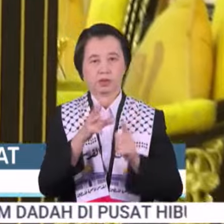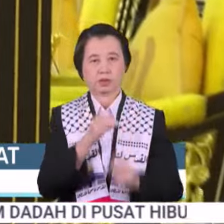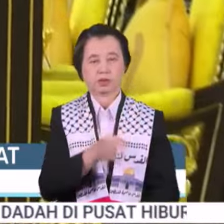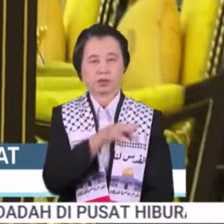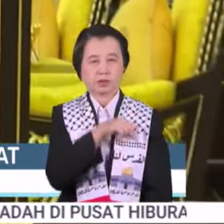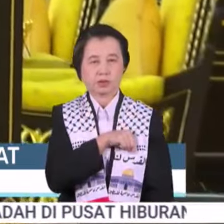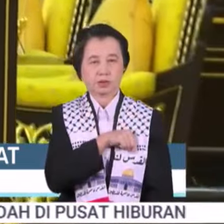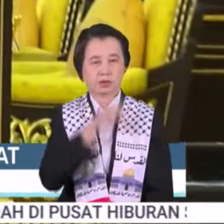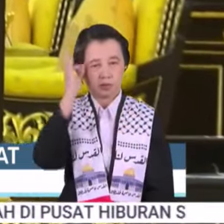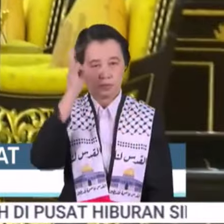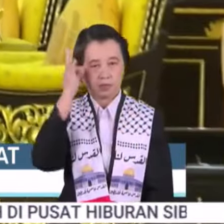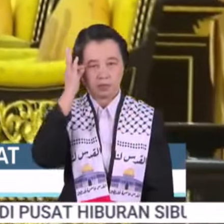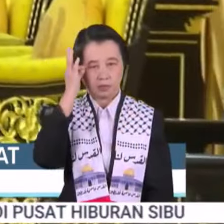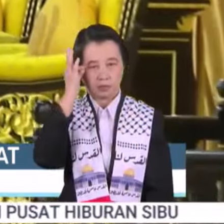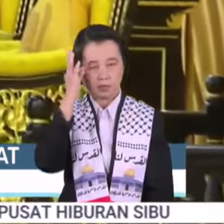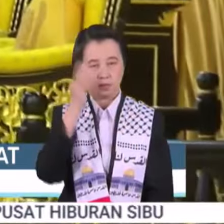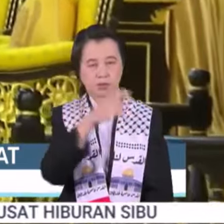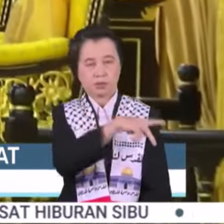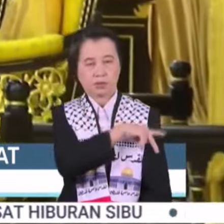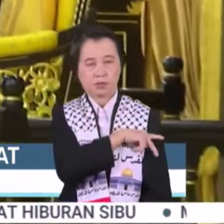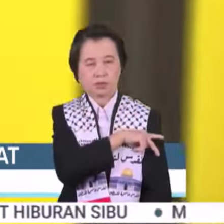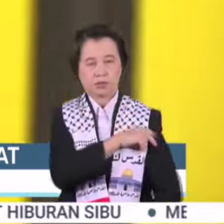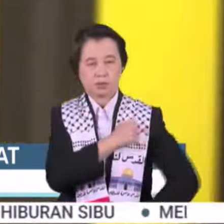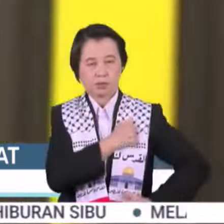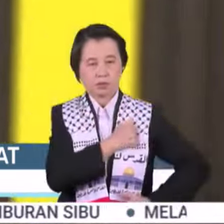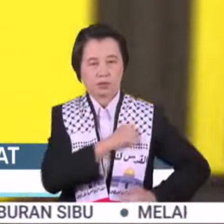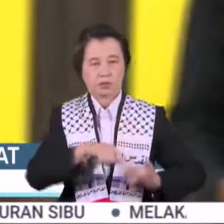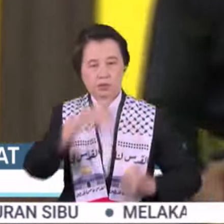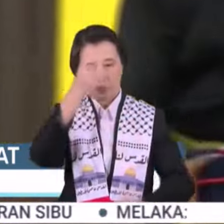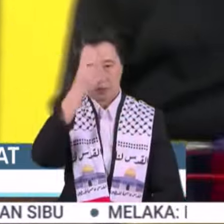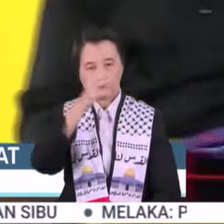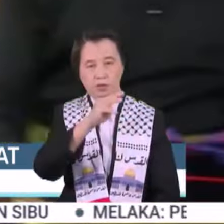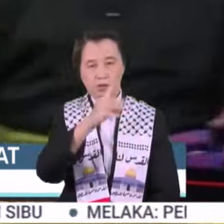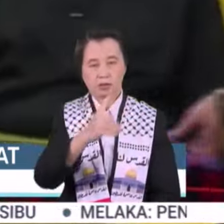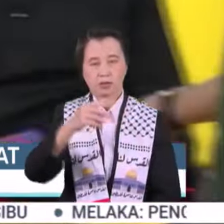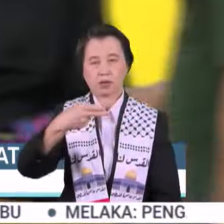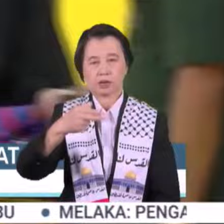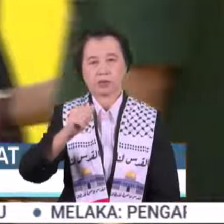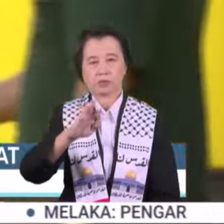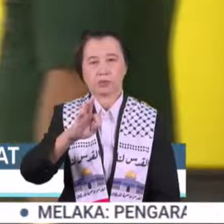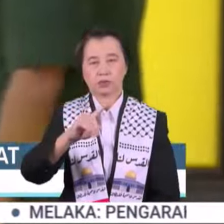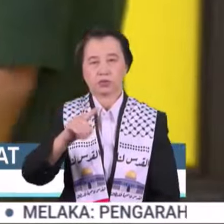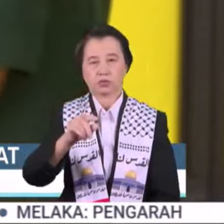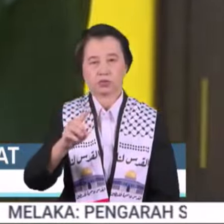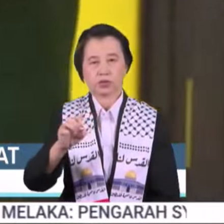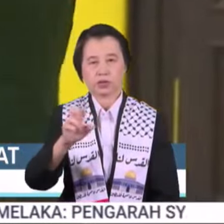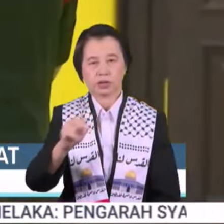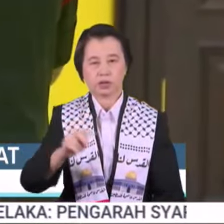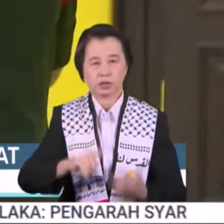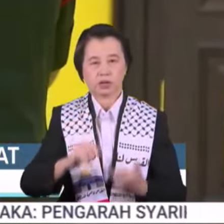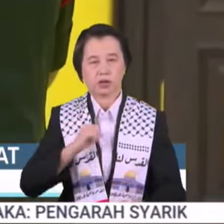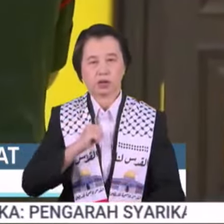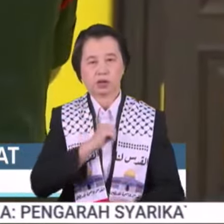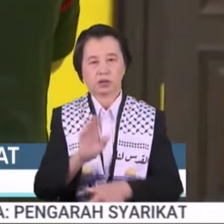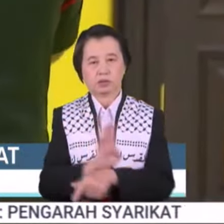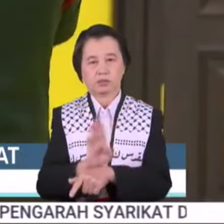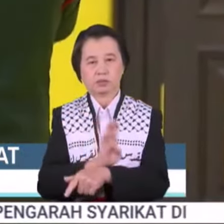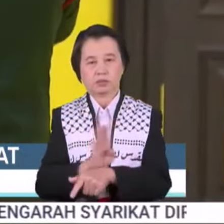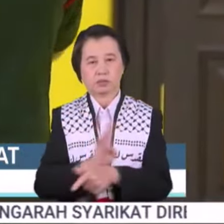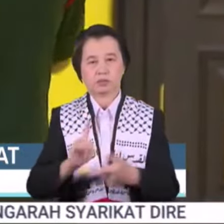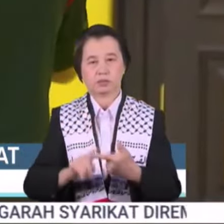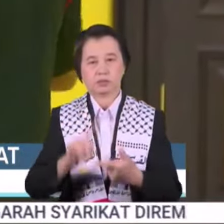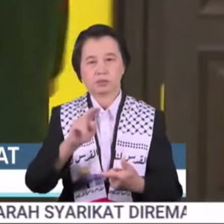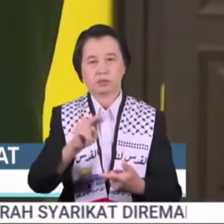pingat persekutuan Panglima tentera darat jeneral Datuk Mohamad hafizuddin jantan dan ahli perniagaan